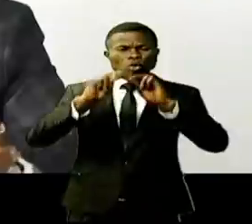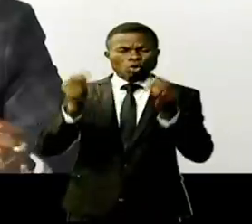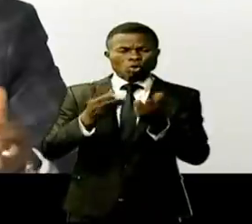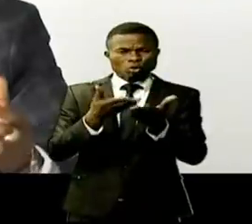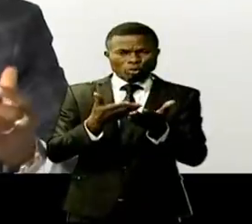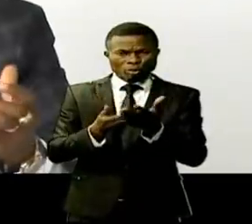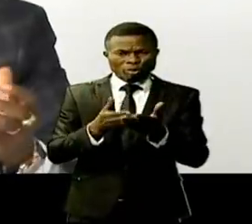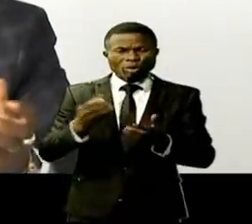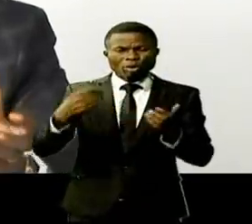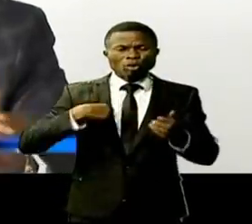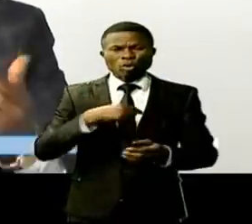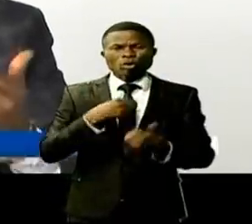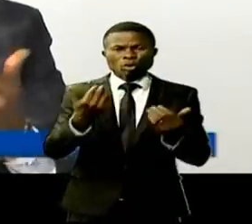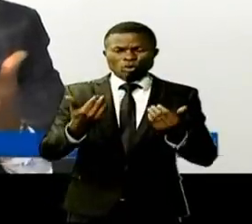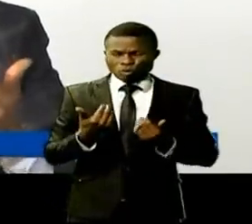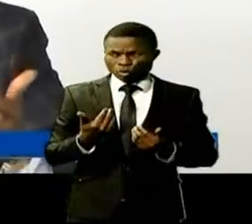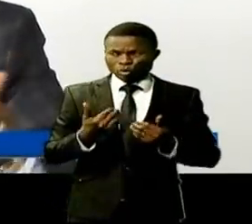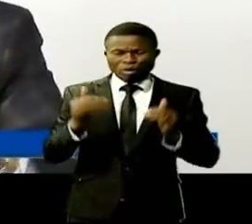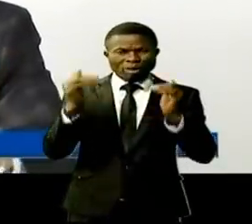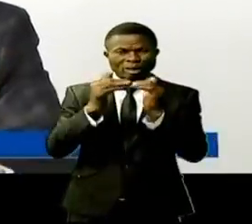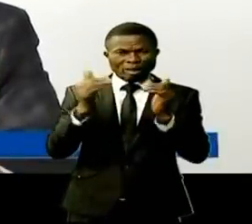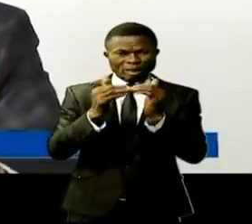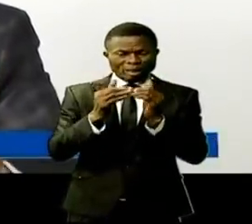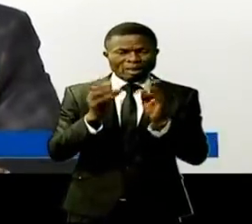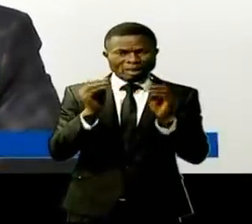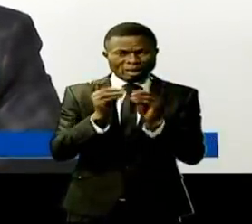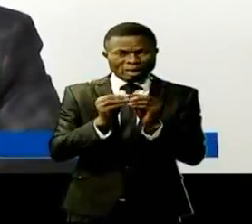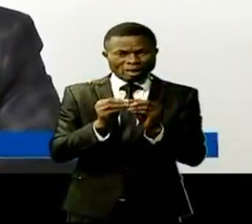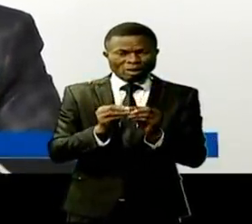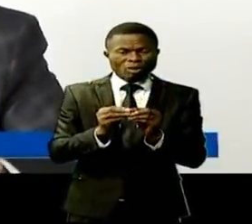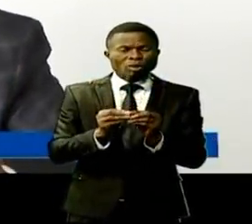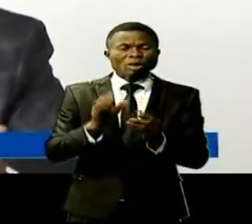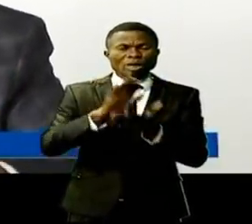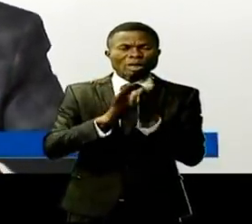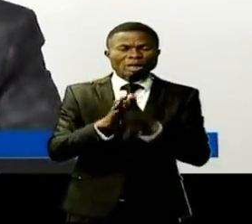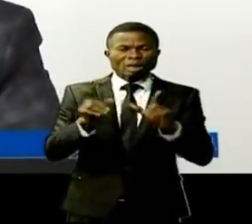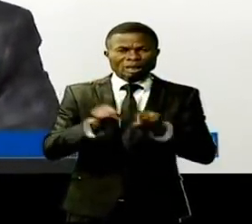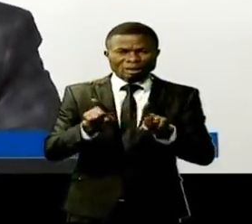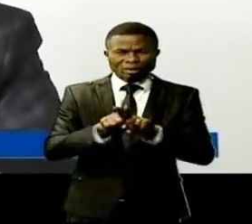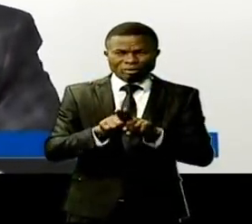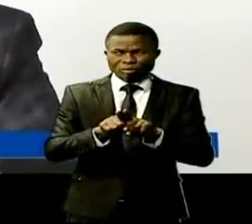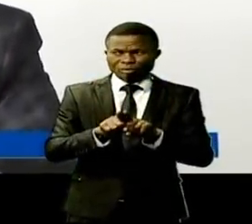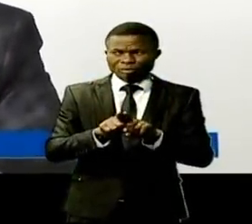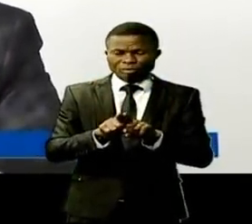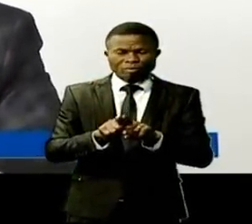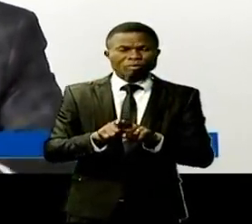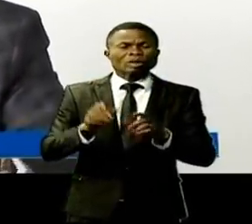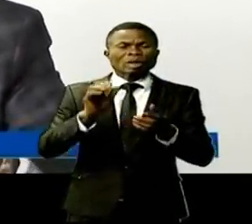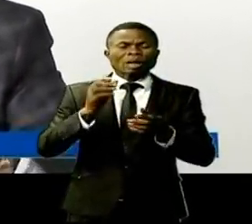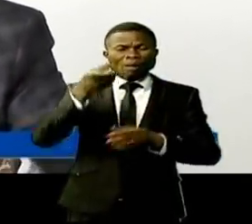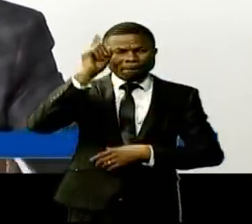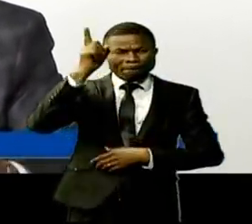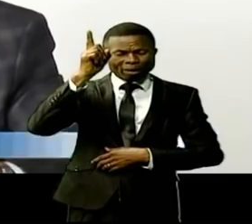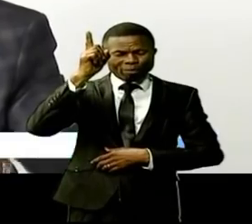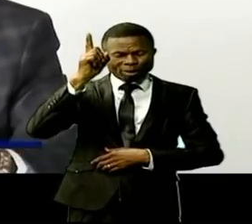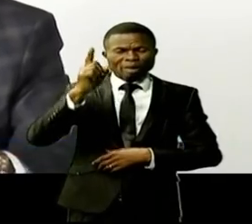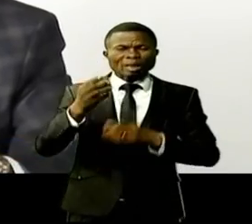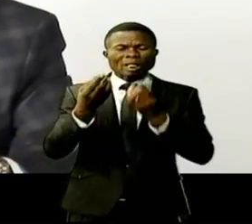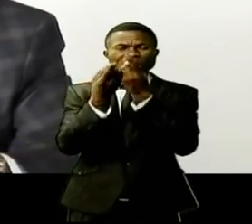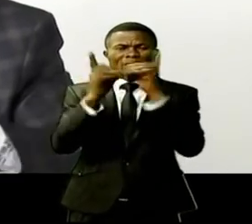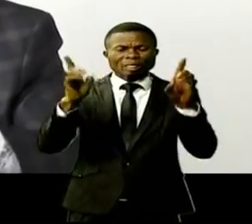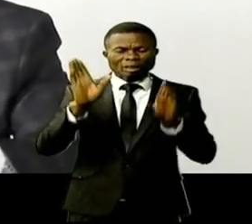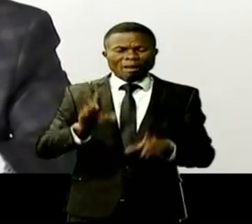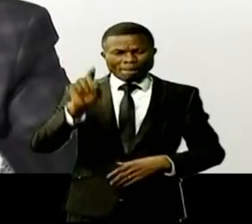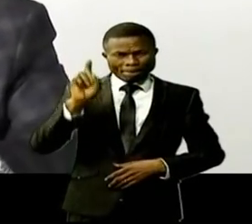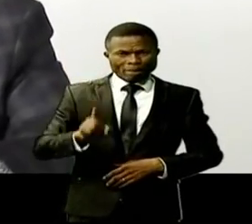Bonso. Nous voulons, au regard à l'issue de cet atelier, nous voulons nous constituer comme relais de la démocratie. Nous voulons toujours